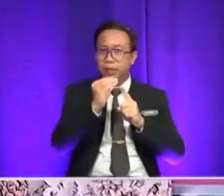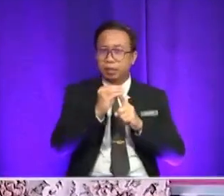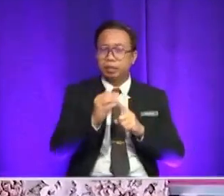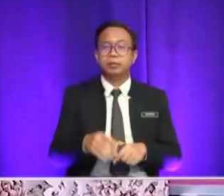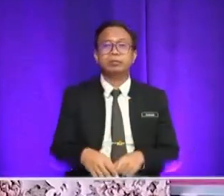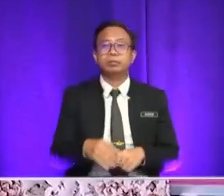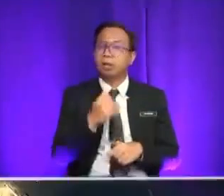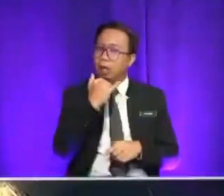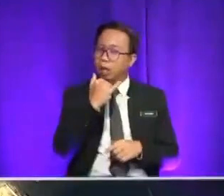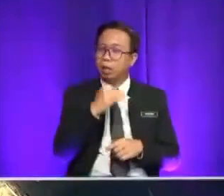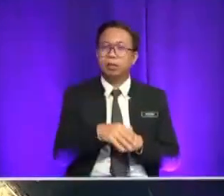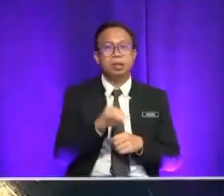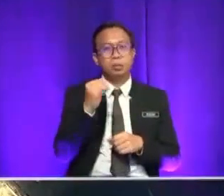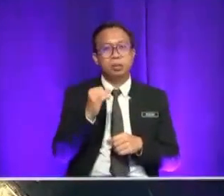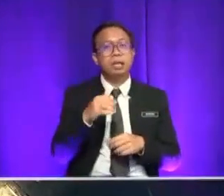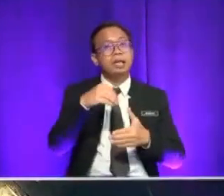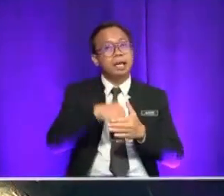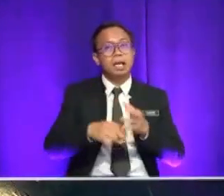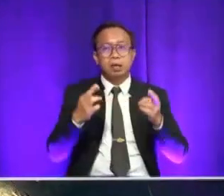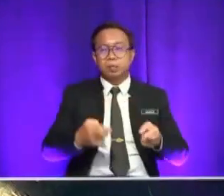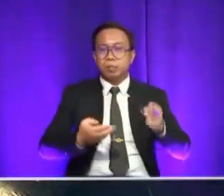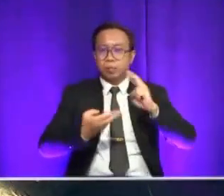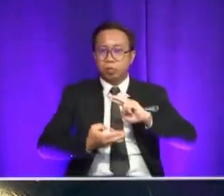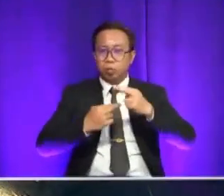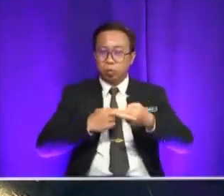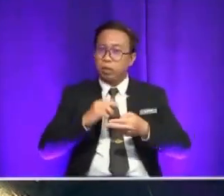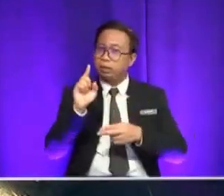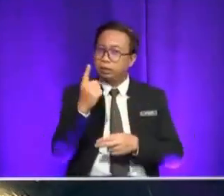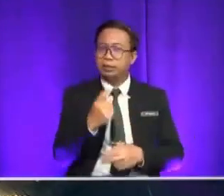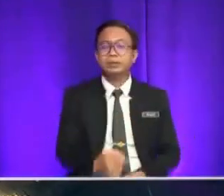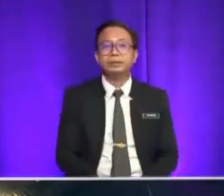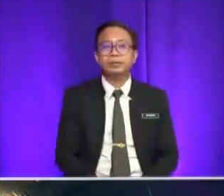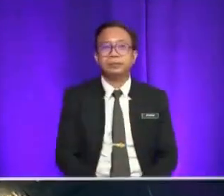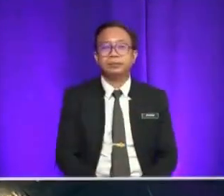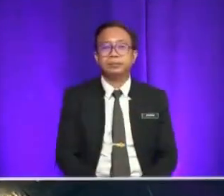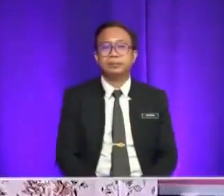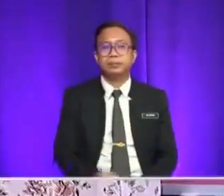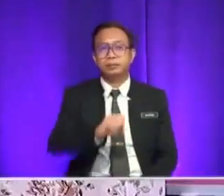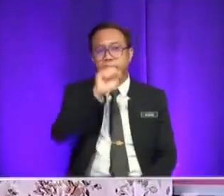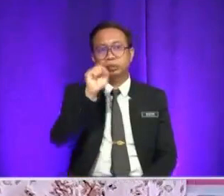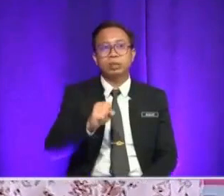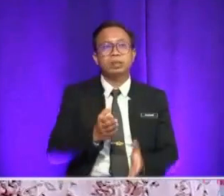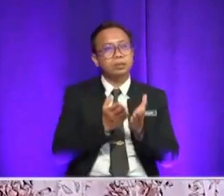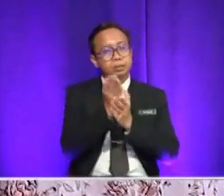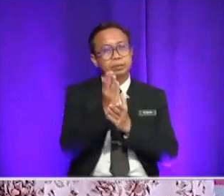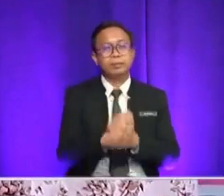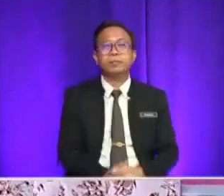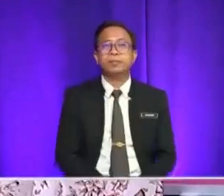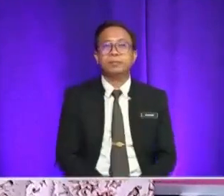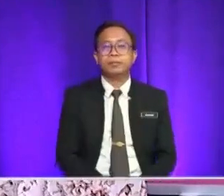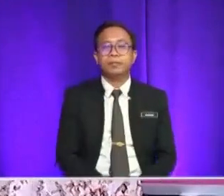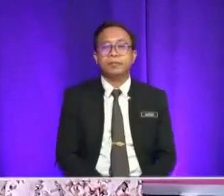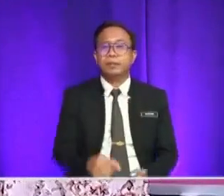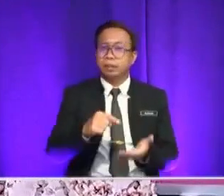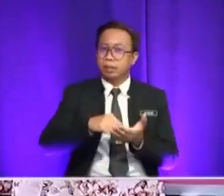5 markah. Okey. Baik. Okey, saya terus ya. Silakan cikgu. Okey, kita pergi kepada soalan seterusnya. Okey, ini